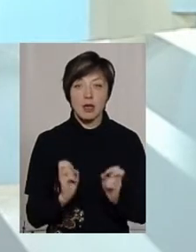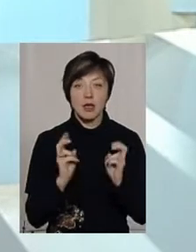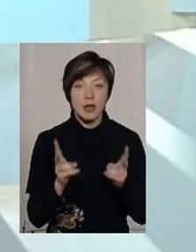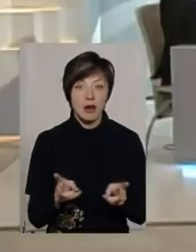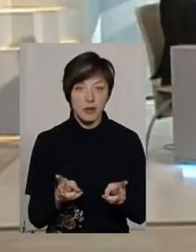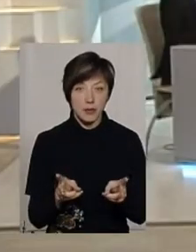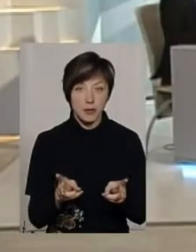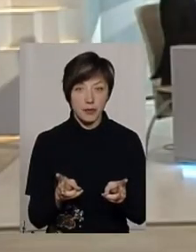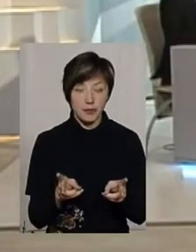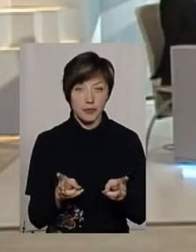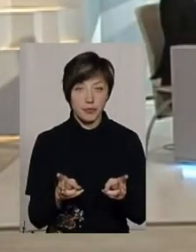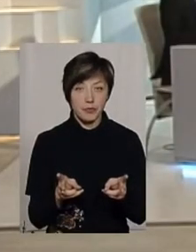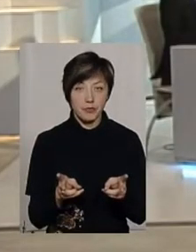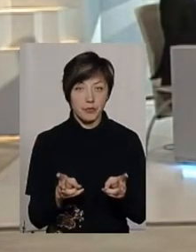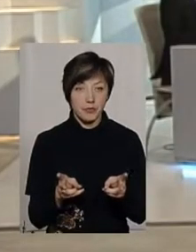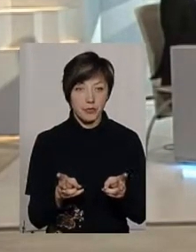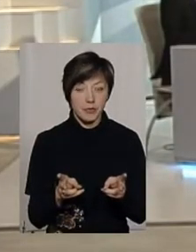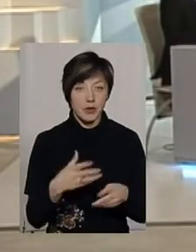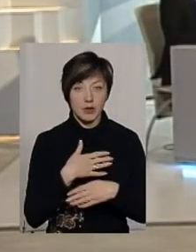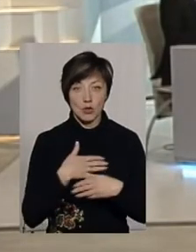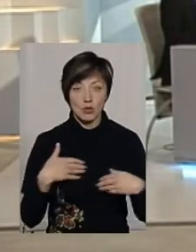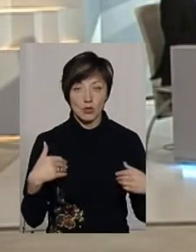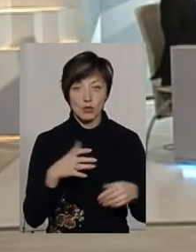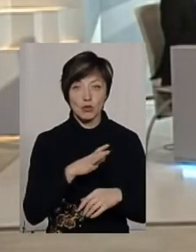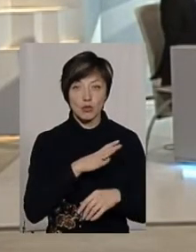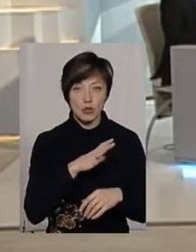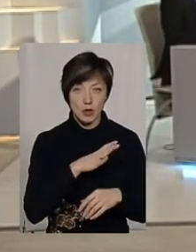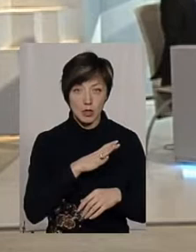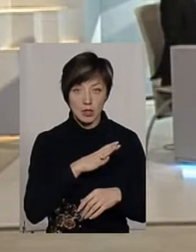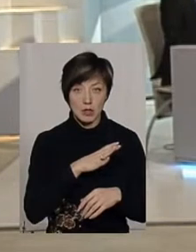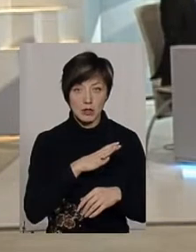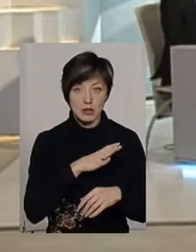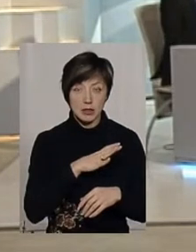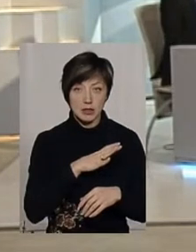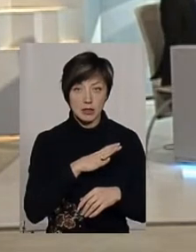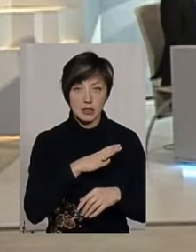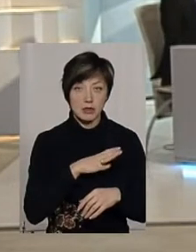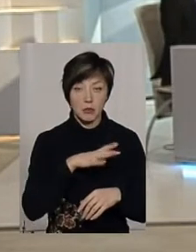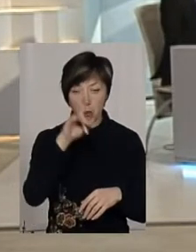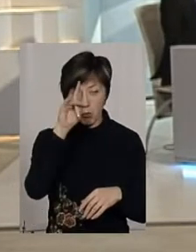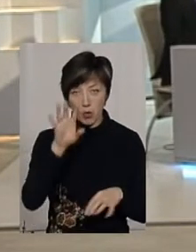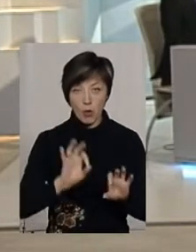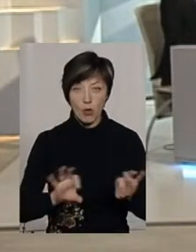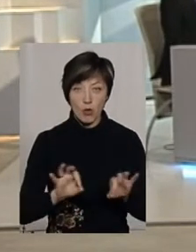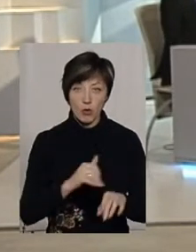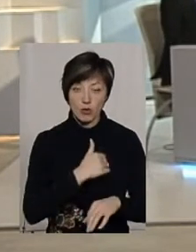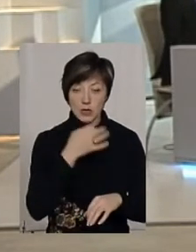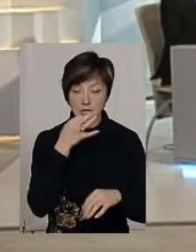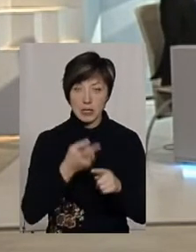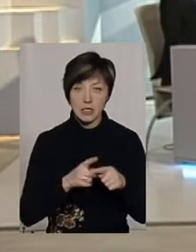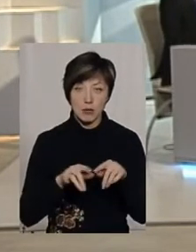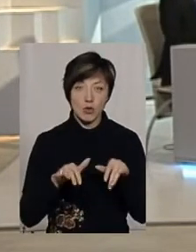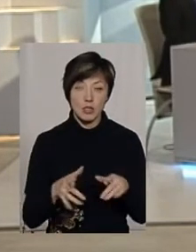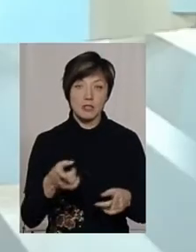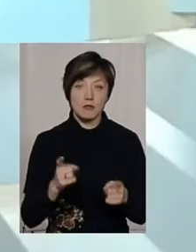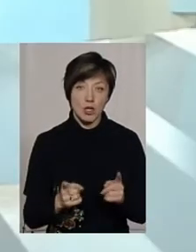як я не хочу бути якимось там пророком, але хочу сказати, що цей процес,